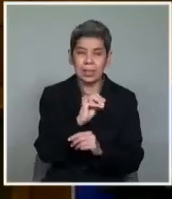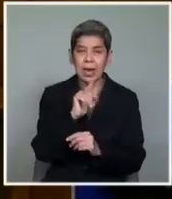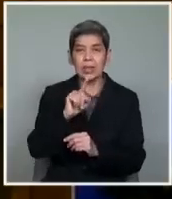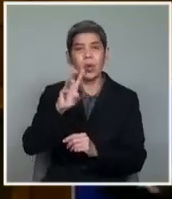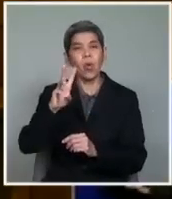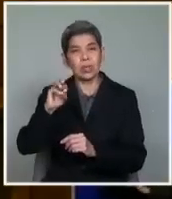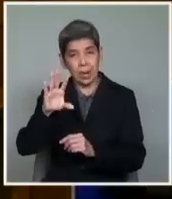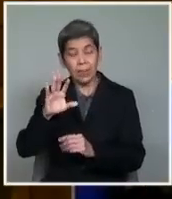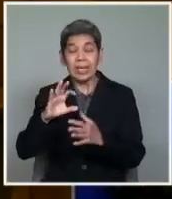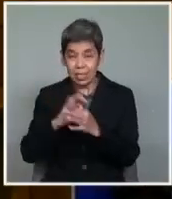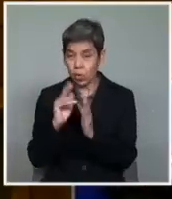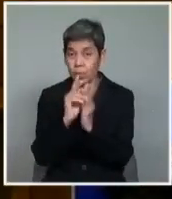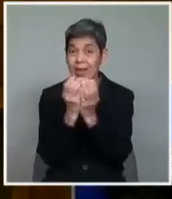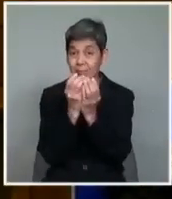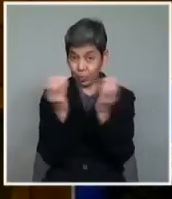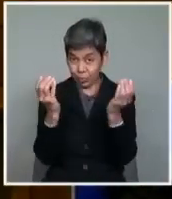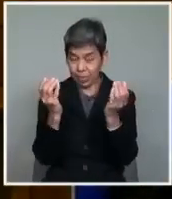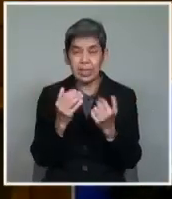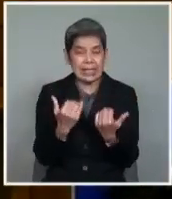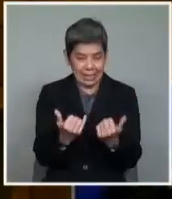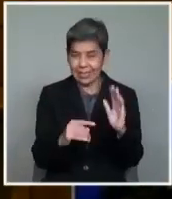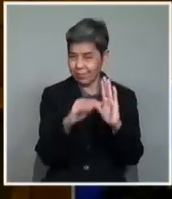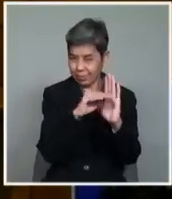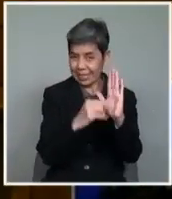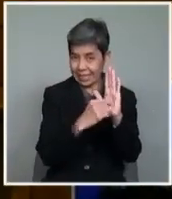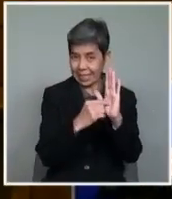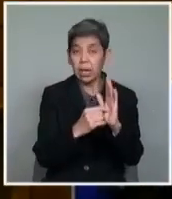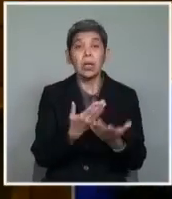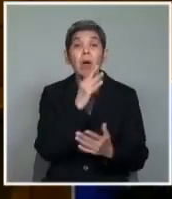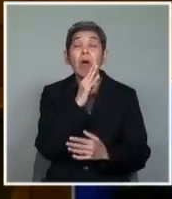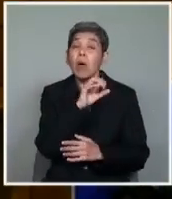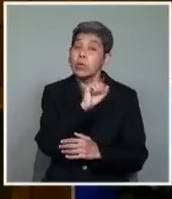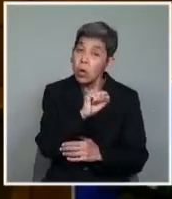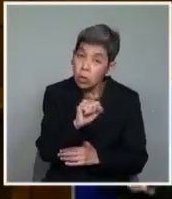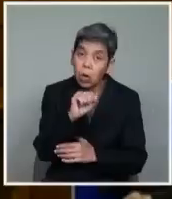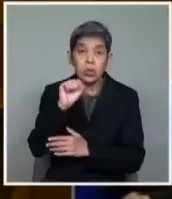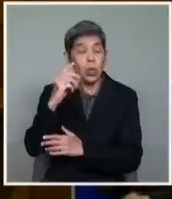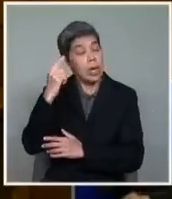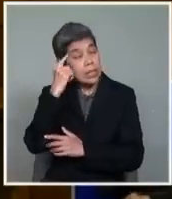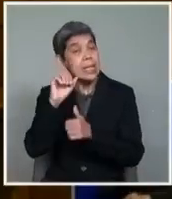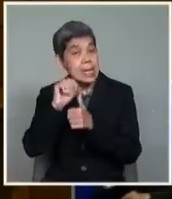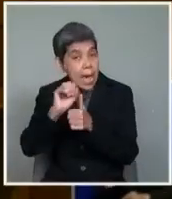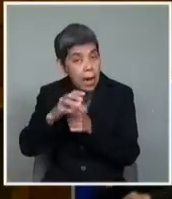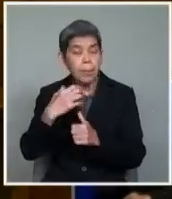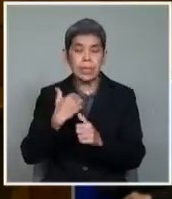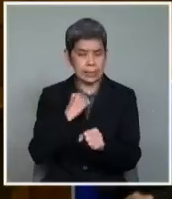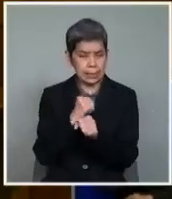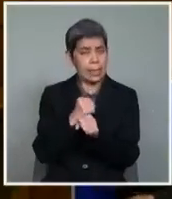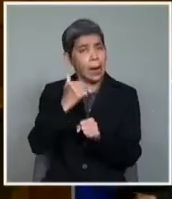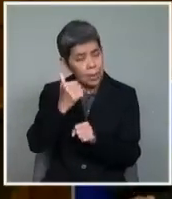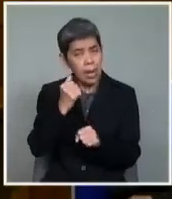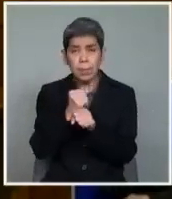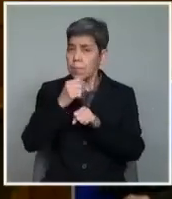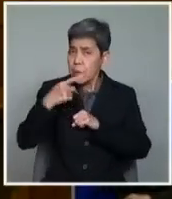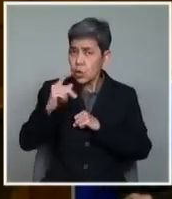ของรัฐธรรมนูญแห่งราชอาณาจักรไทยในปัจจุบันนะครับฉบับปัจจุบันหากสมาชิกรัฐสภามีข้อเสนอใดที่สามารถปฏิบัติได้เป็นประโย